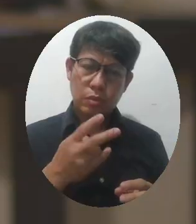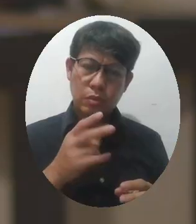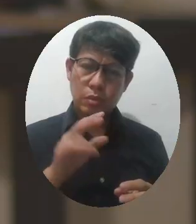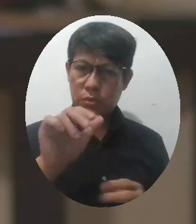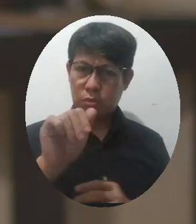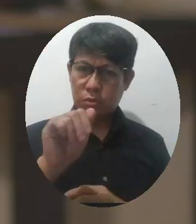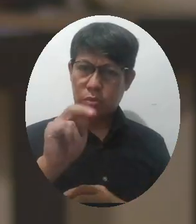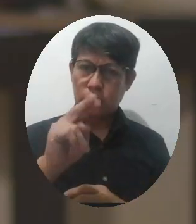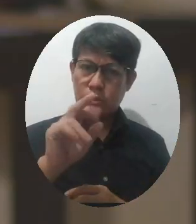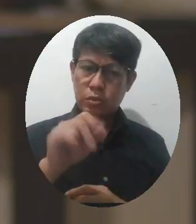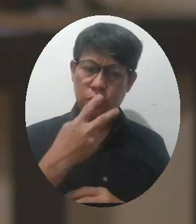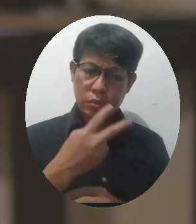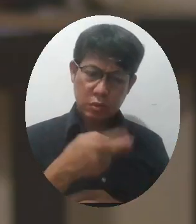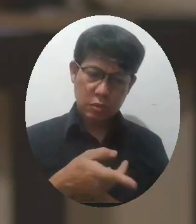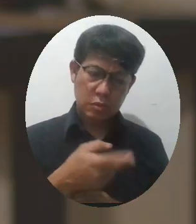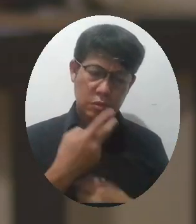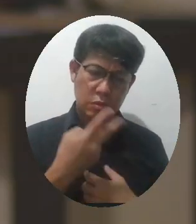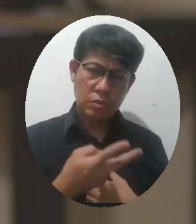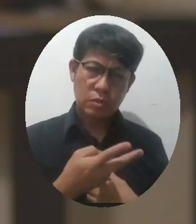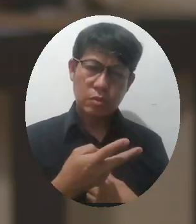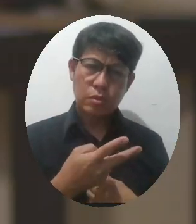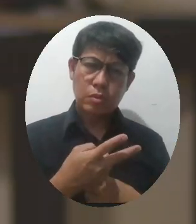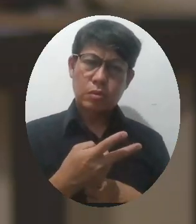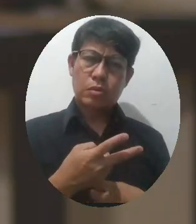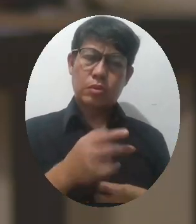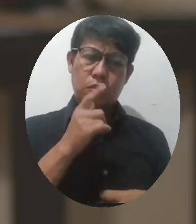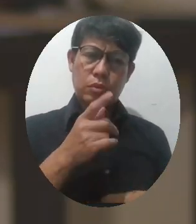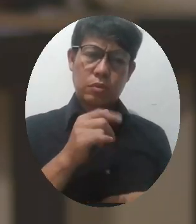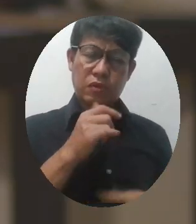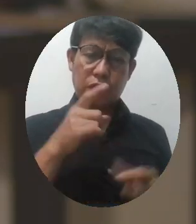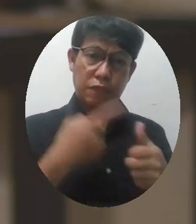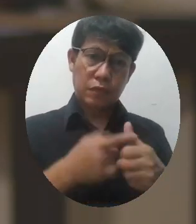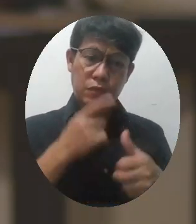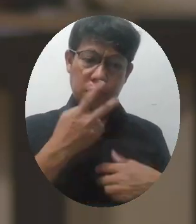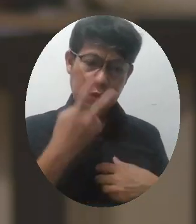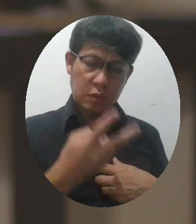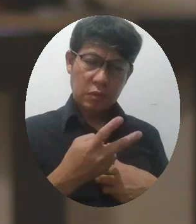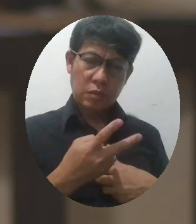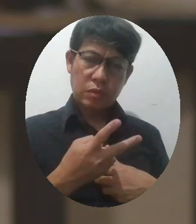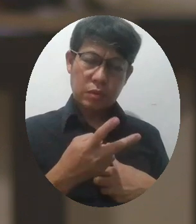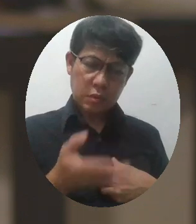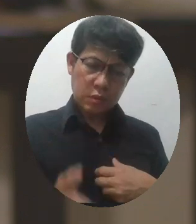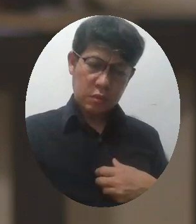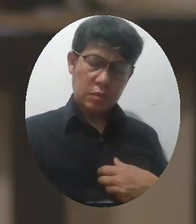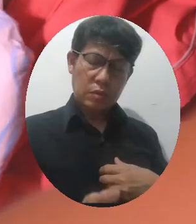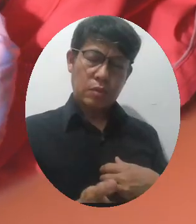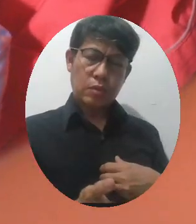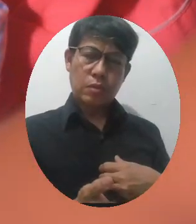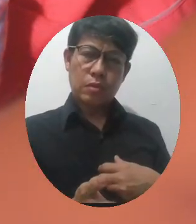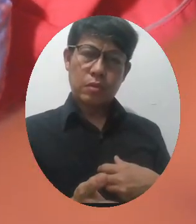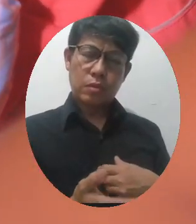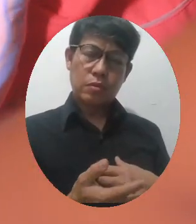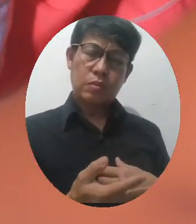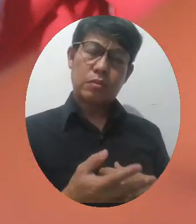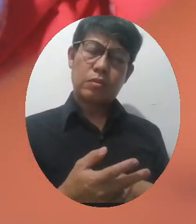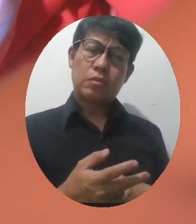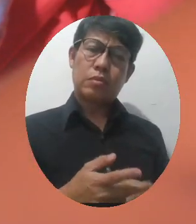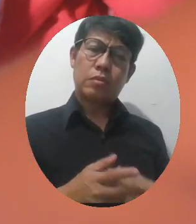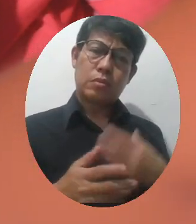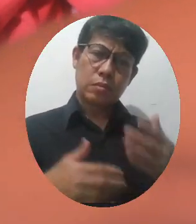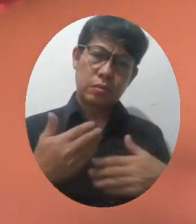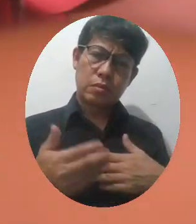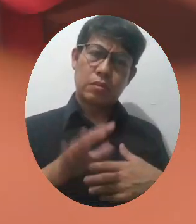Nung unang attempt ko po dun sa puwet niya, hindi ko po tiningnan. Basta nilagyan ko lang po siya. Tapos sabi ko,